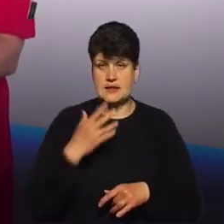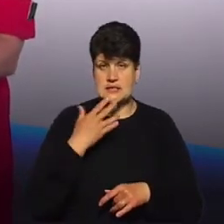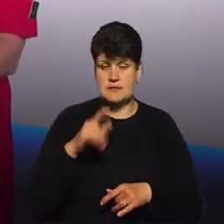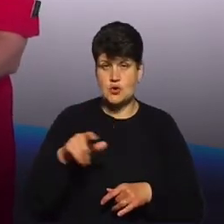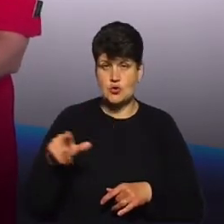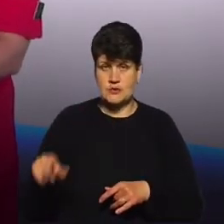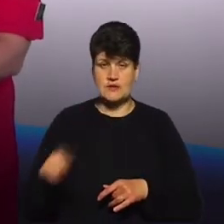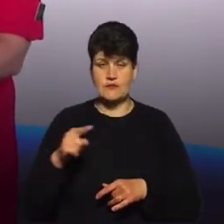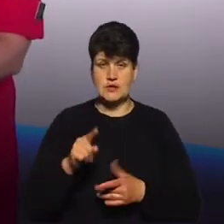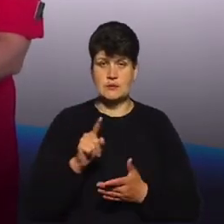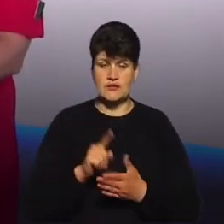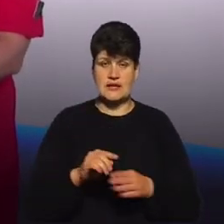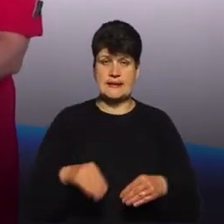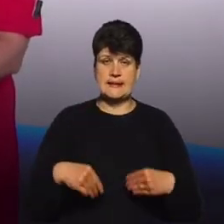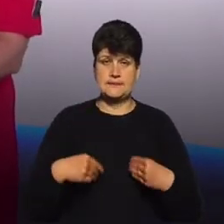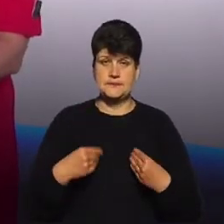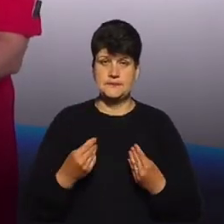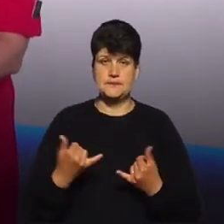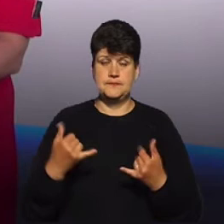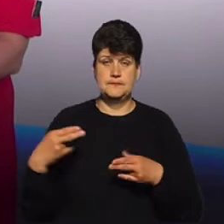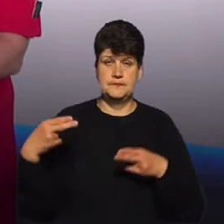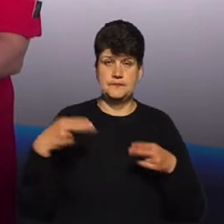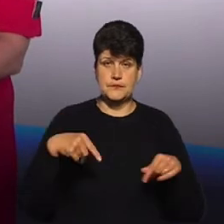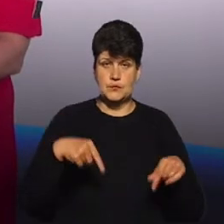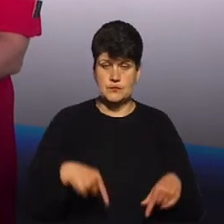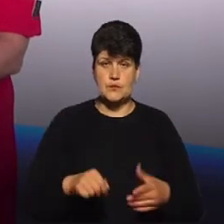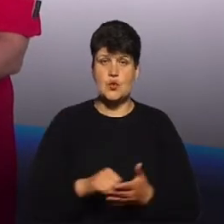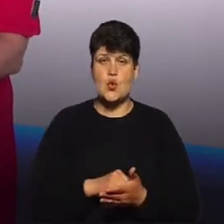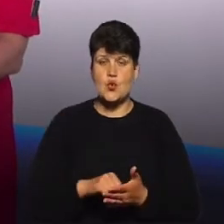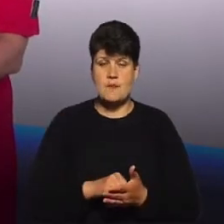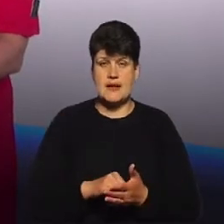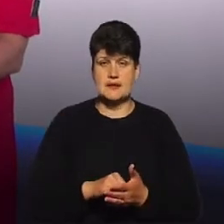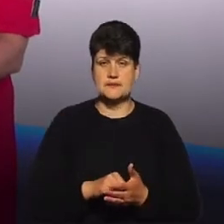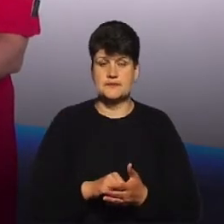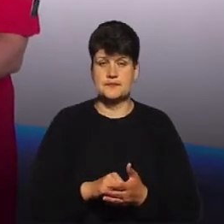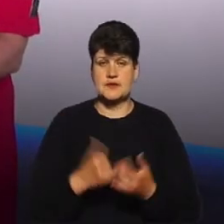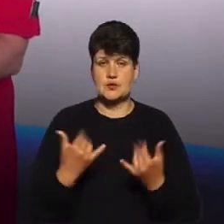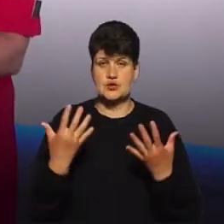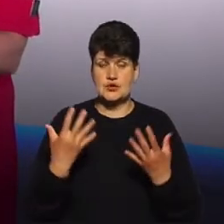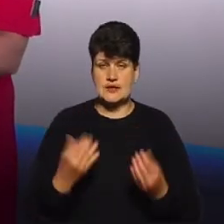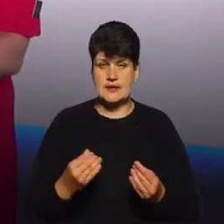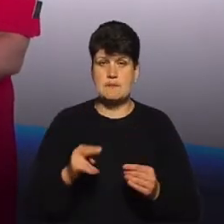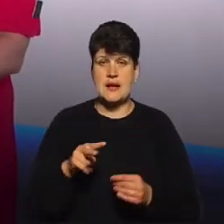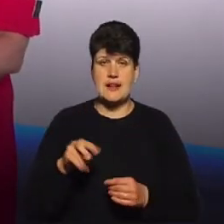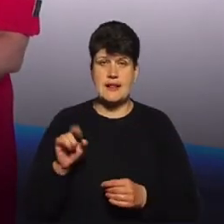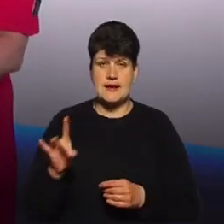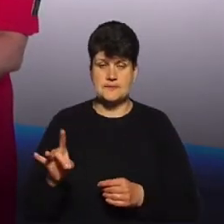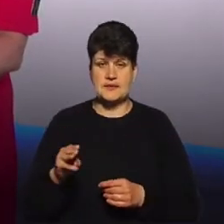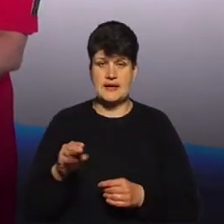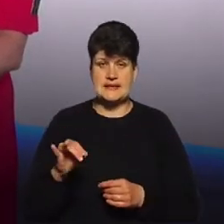надати для в'їзду в Україну документи, які забезпечують, ну, на сьогоднішній день це тільки ПЛР-тест. Інших варіантів для